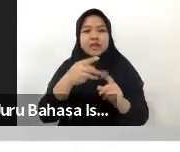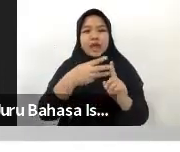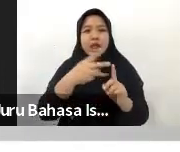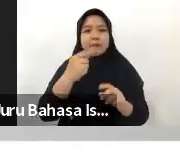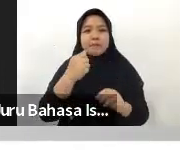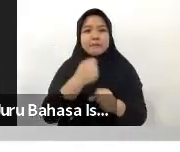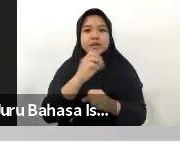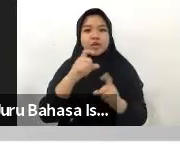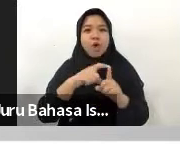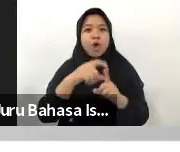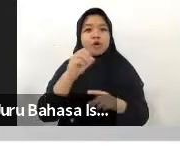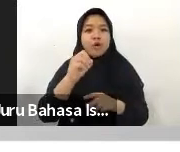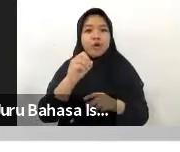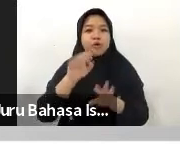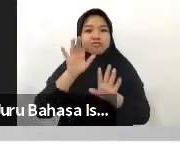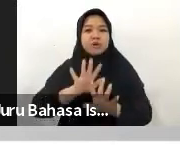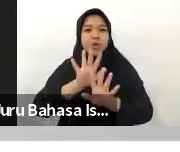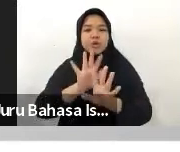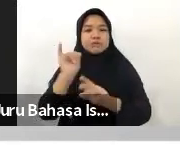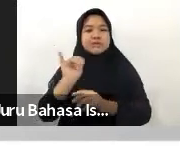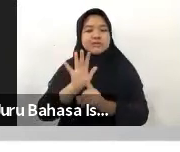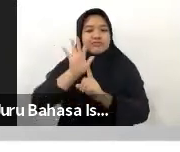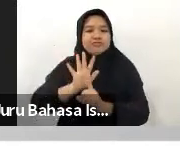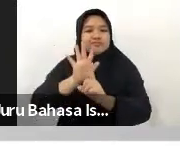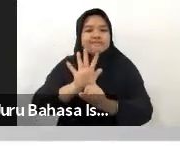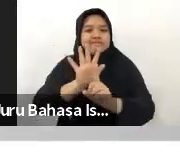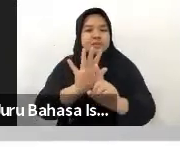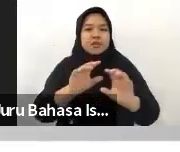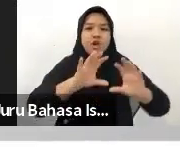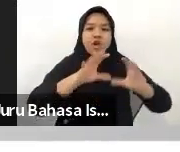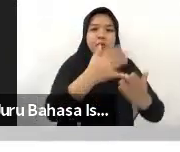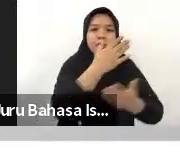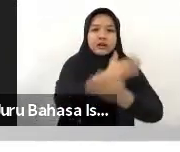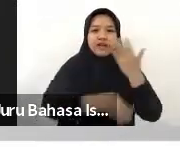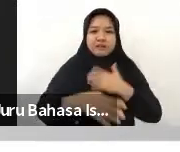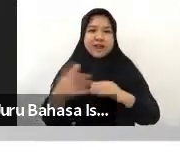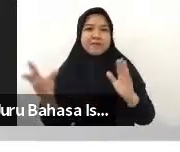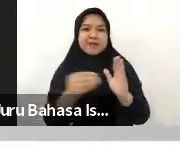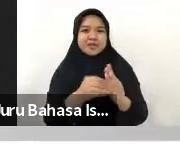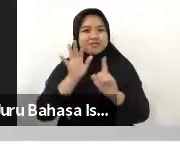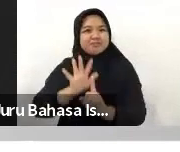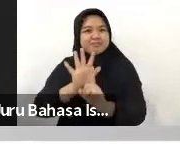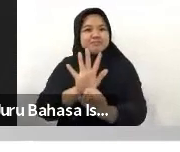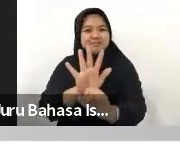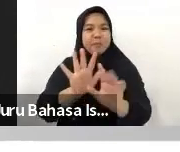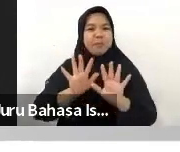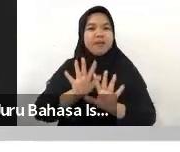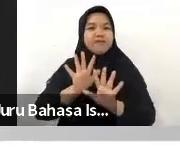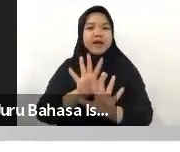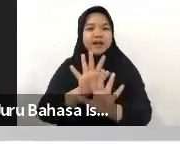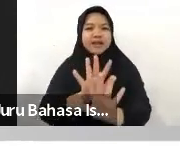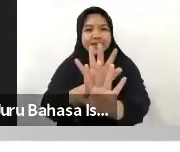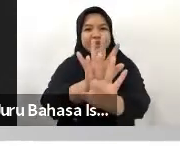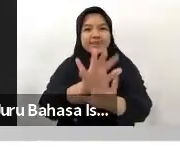namanya ada kelompok difabel yang masuk di dalam pawai tersebut. Kemudian yang